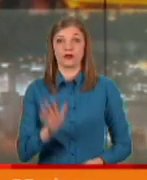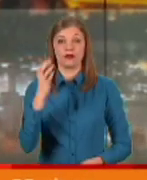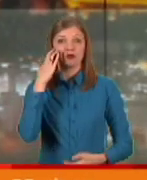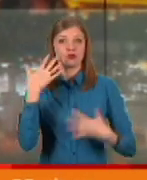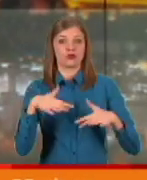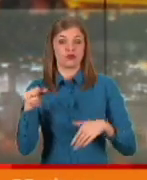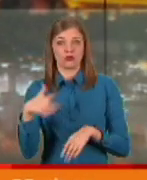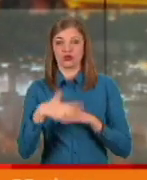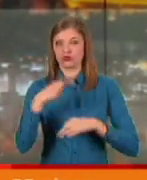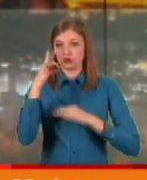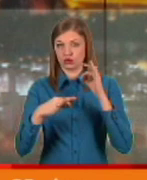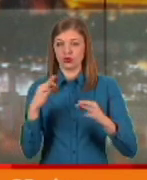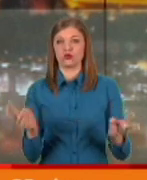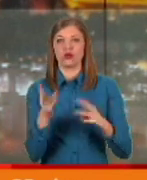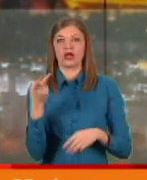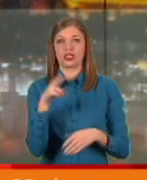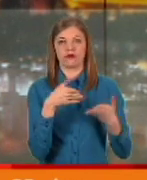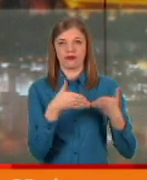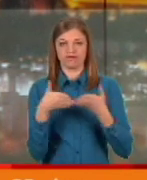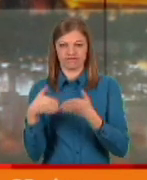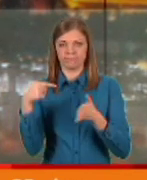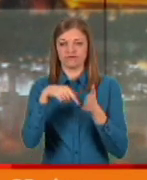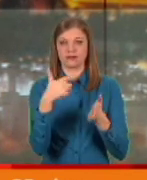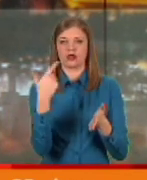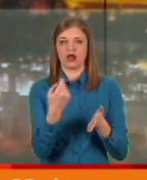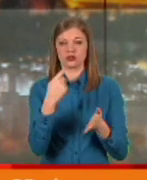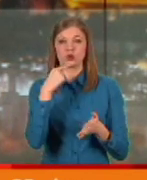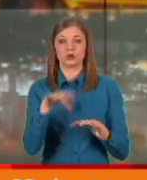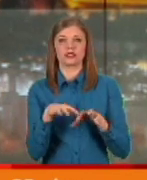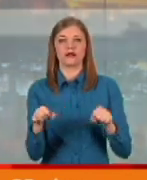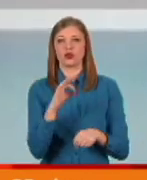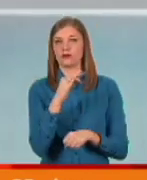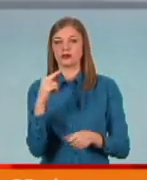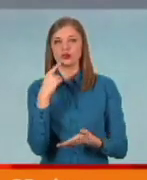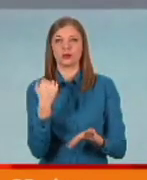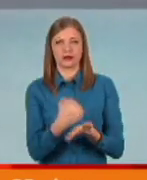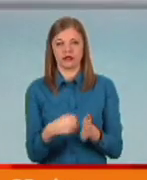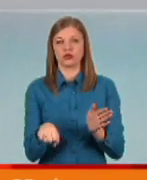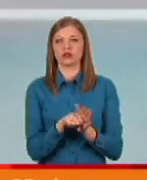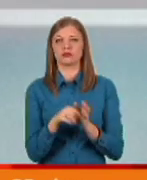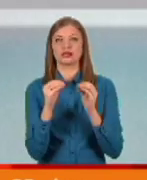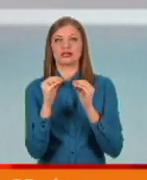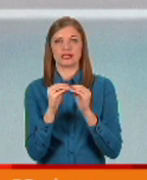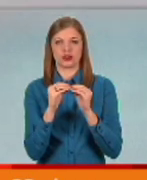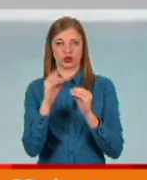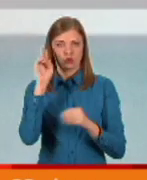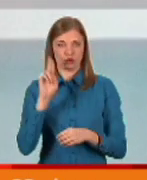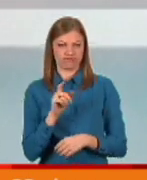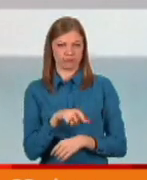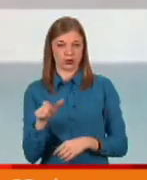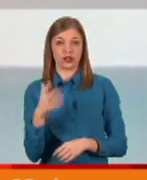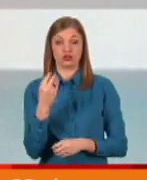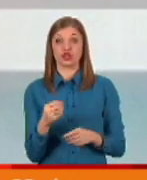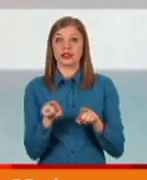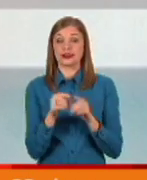У Чорному морі вже добу горять два танкери зі скрапленим газом. Російська влада офіційно підтвердила загибель 10 моряків.